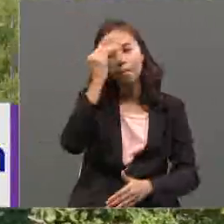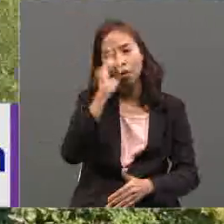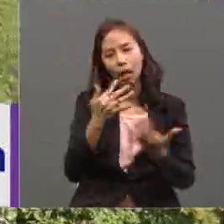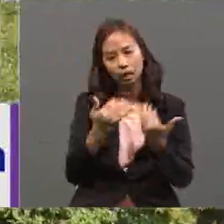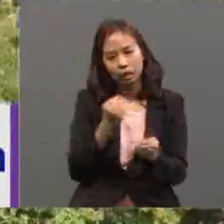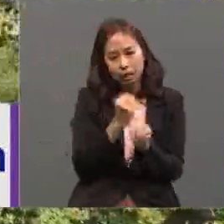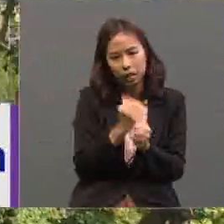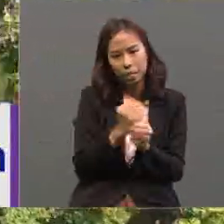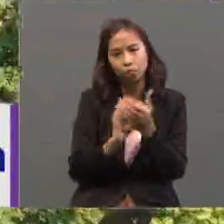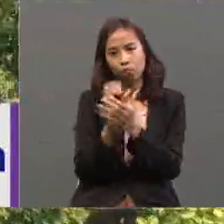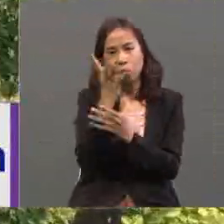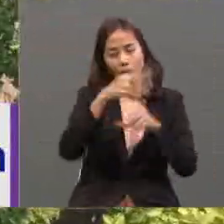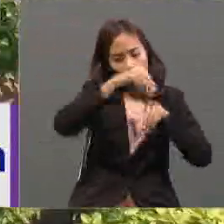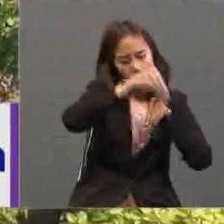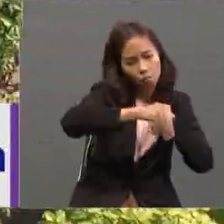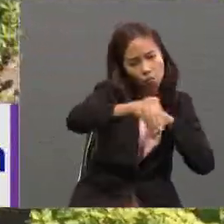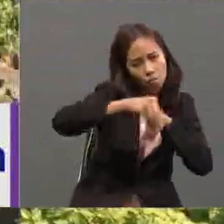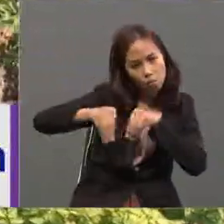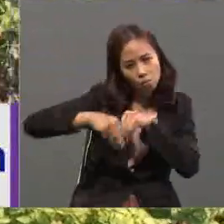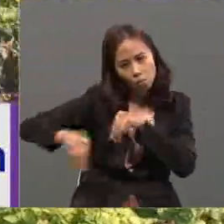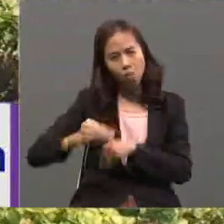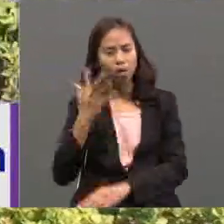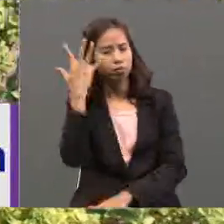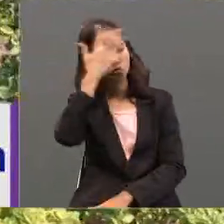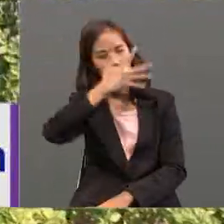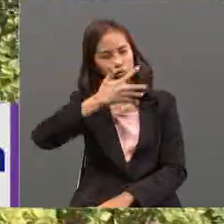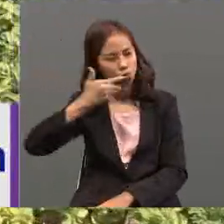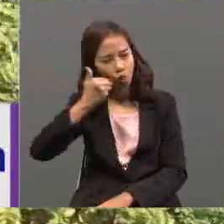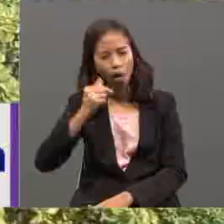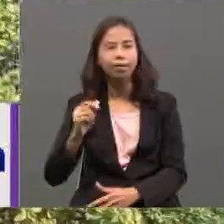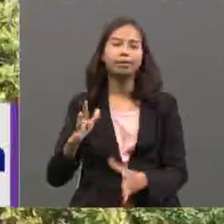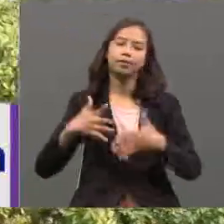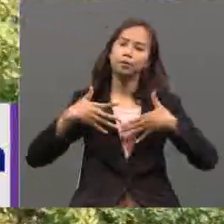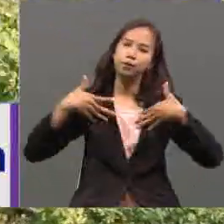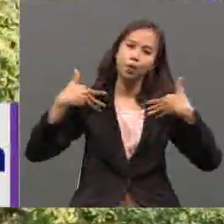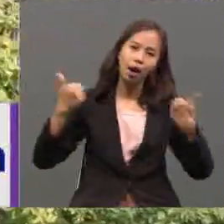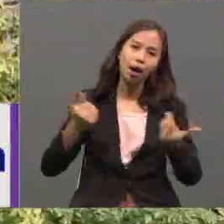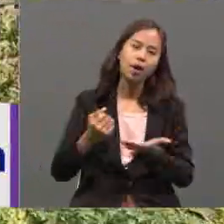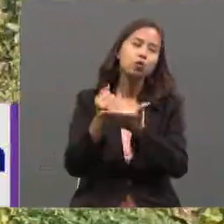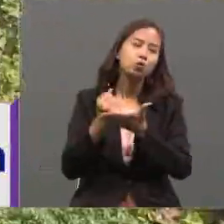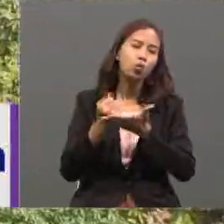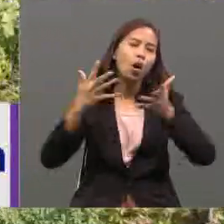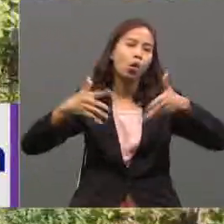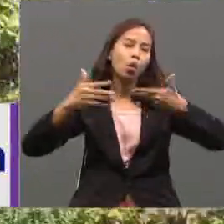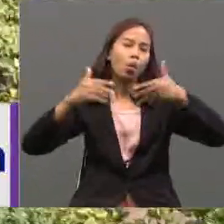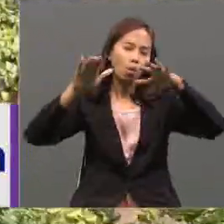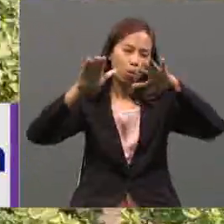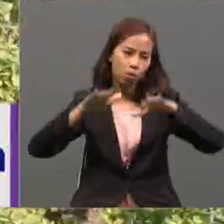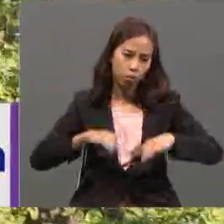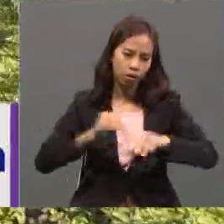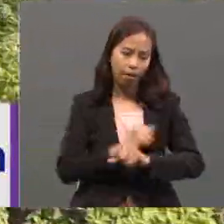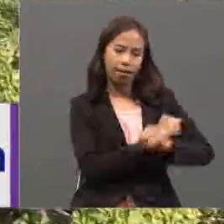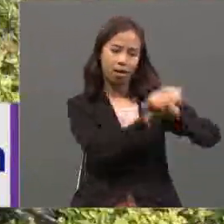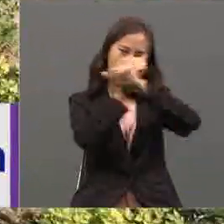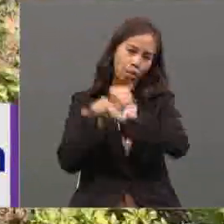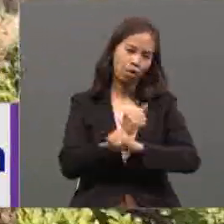เขตเทศบาลตำบลแม่ข่าให้มีภูมิทัศน์ที่สวยงามร่มรื่นรวมถึงรถสภาวะโลกร้อนและป้องกันการเผาป่า